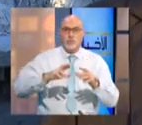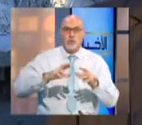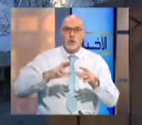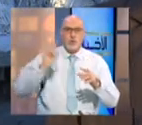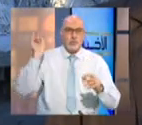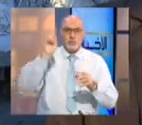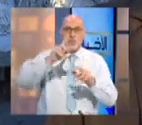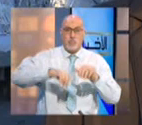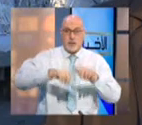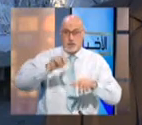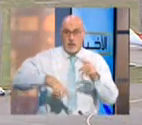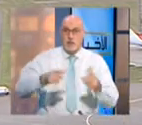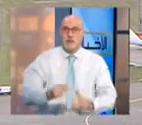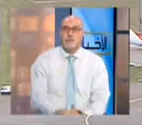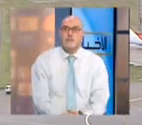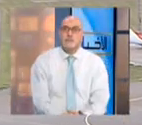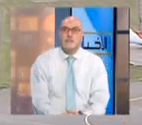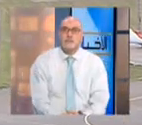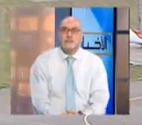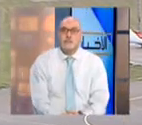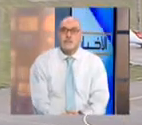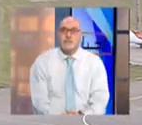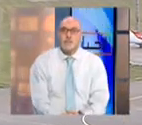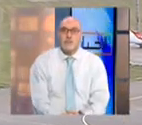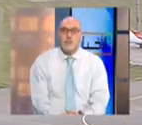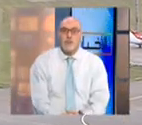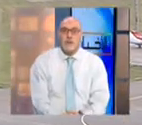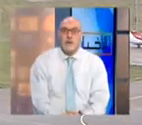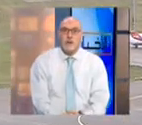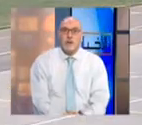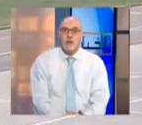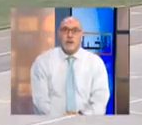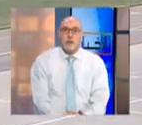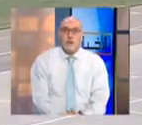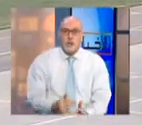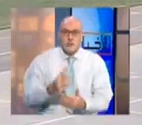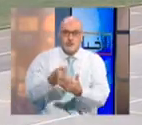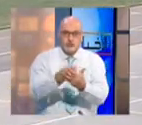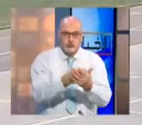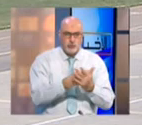لنفس الفترة من السنة السابقة. مع التشديد على إنهاء عملية اقتناء